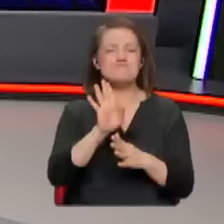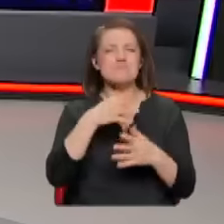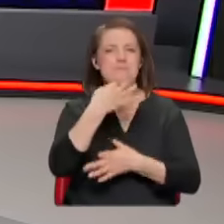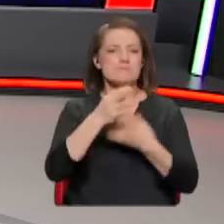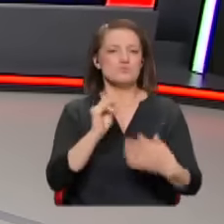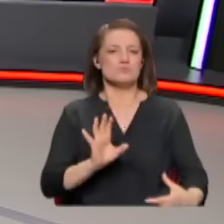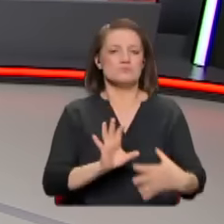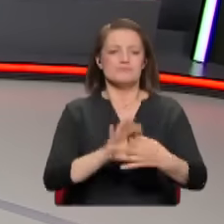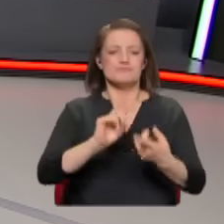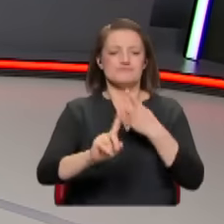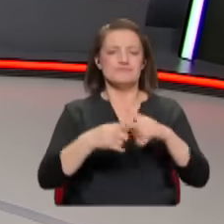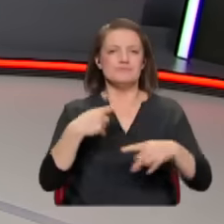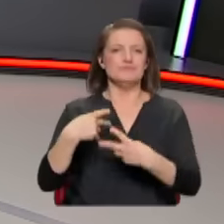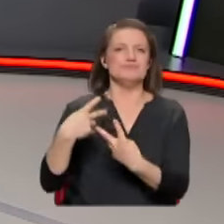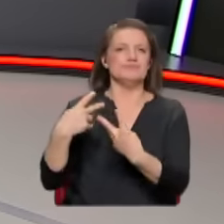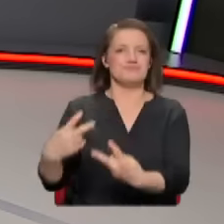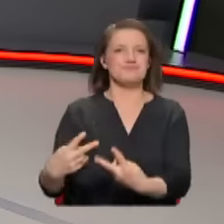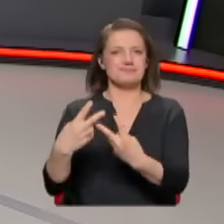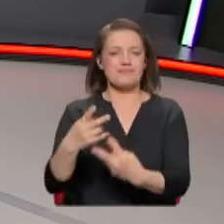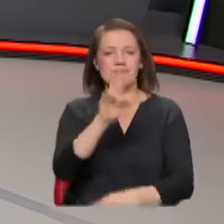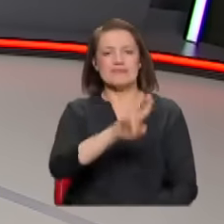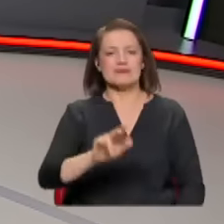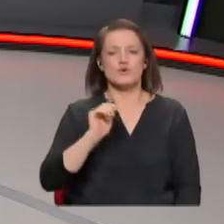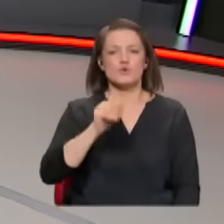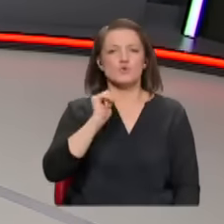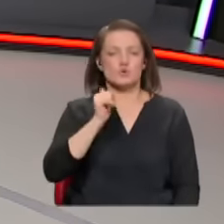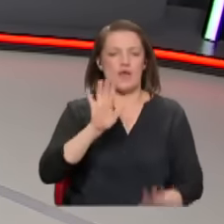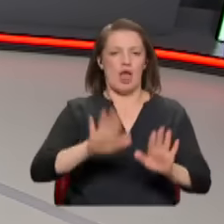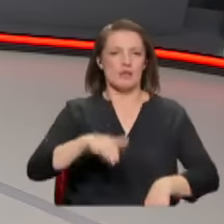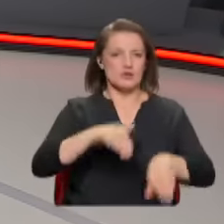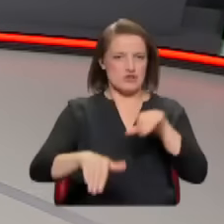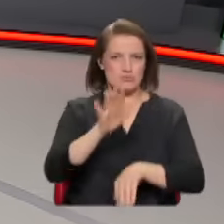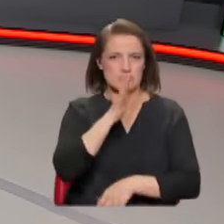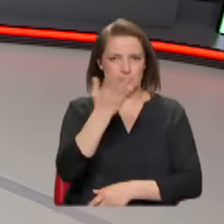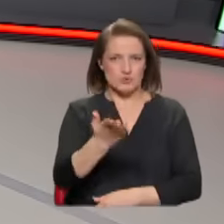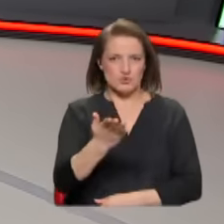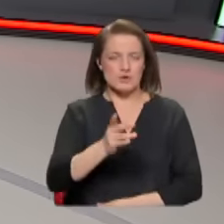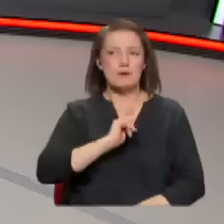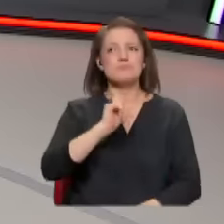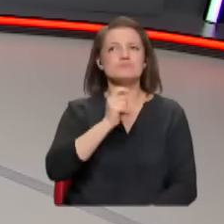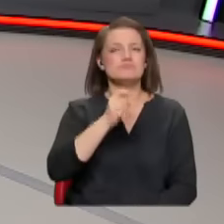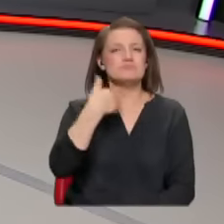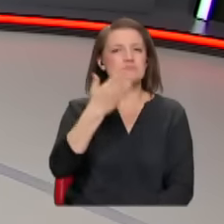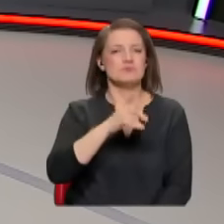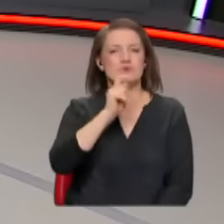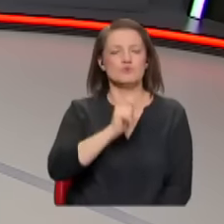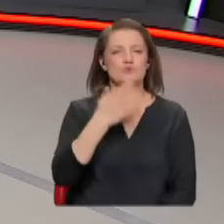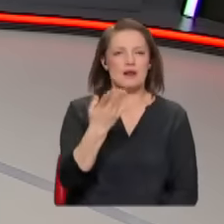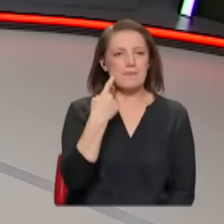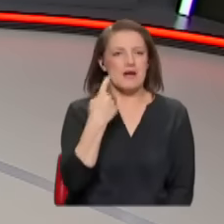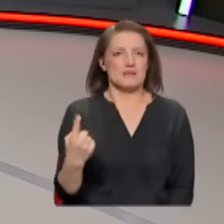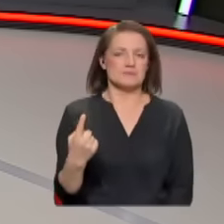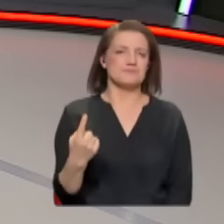İşte siyaset satmaili 27 gün kaldı seçime malum. Demeçlere, sözlere bir